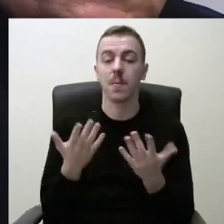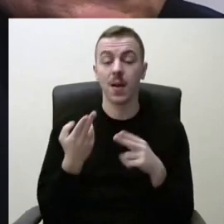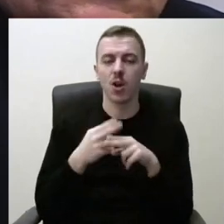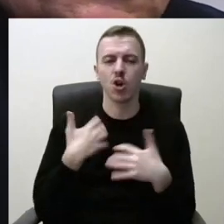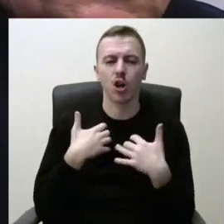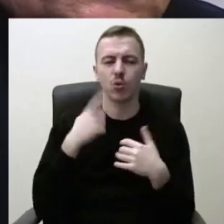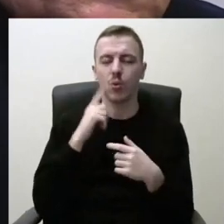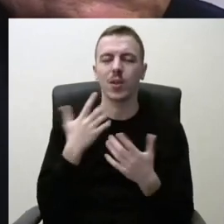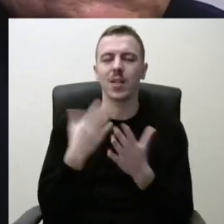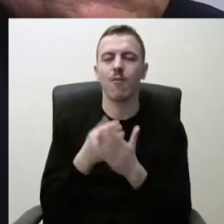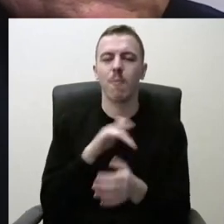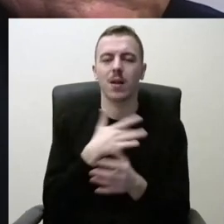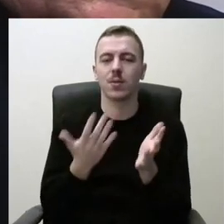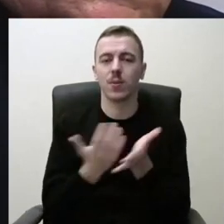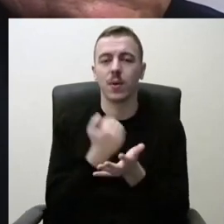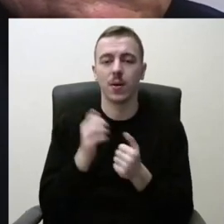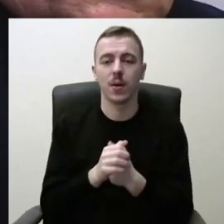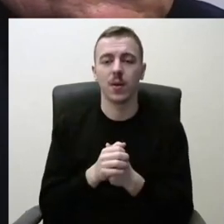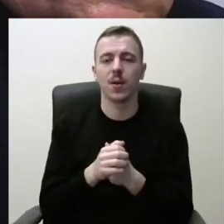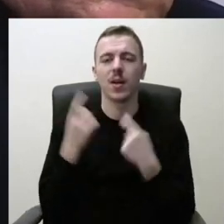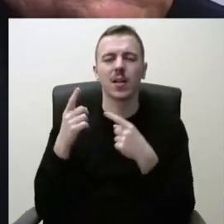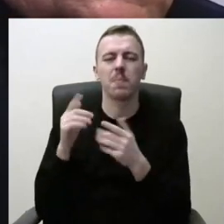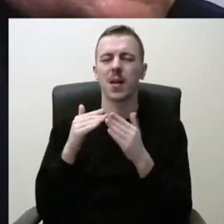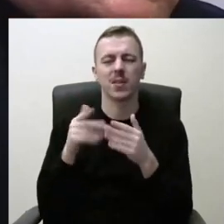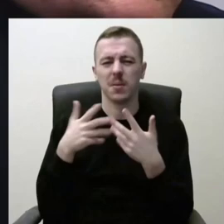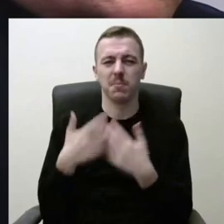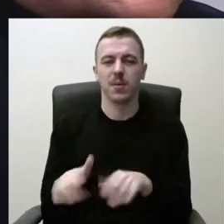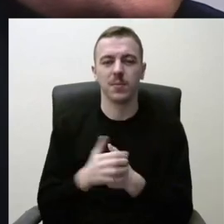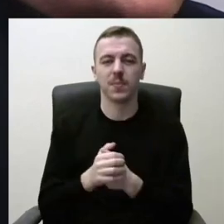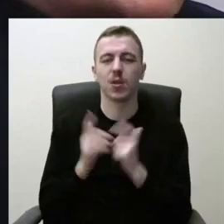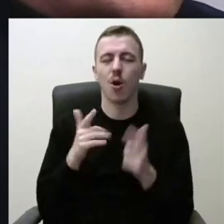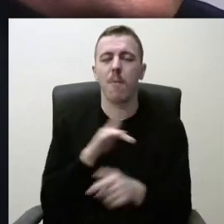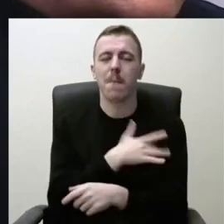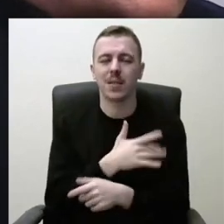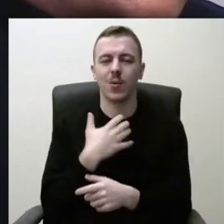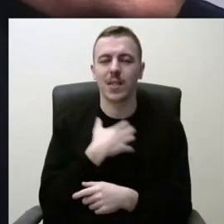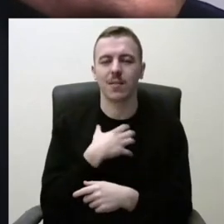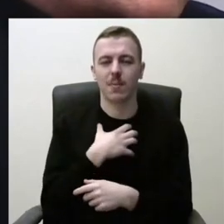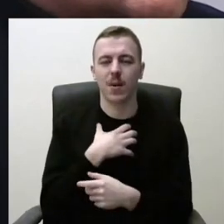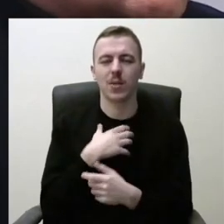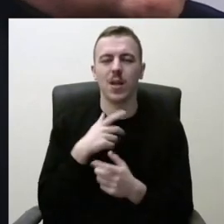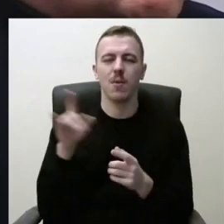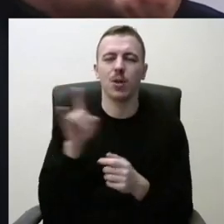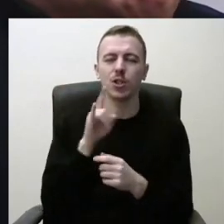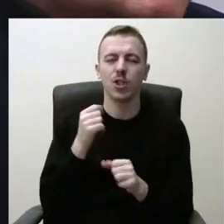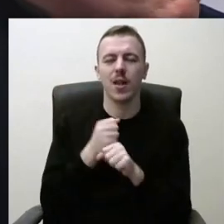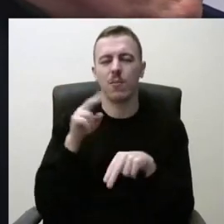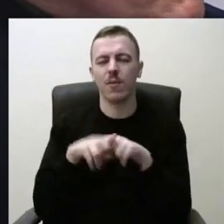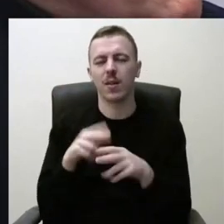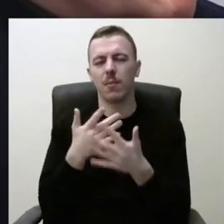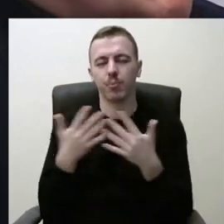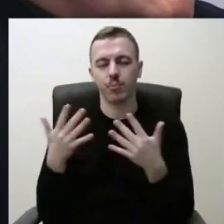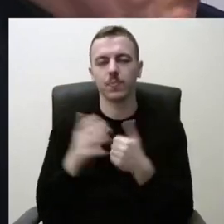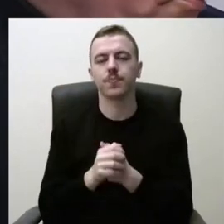savo paslaugas. Niekam daugiau tas miestas ir nereikalingas. Iš esmės paslauga, tai gali būti krautuvė, bažnyčia, darbovietė ir taip toliau. Ką